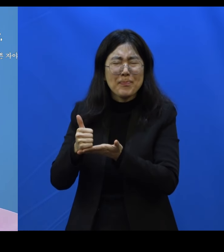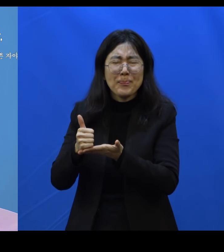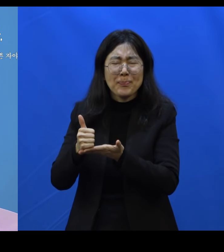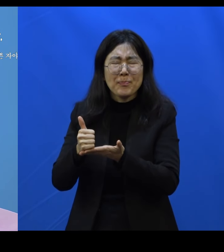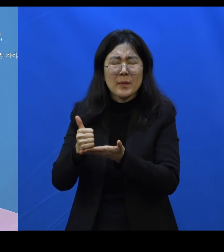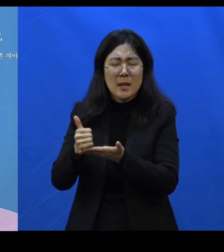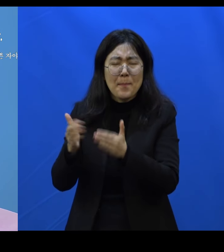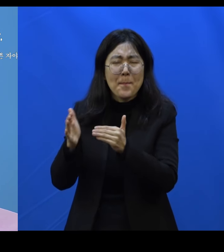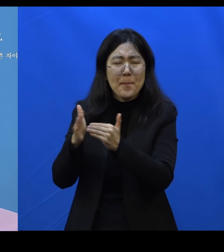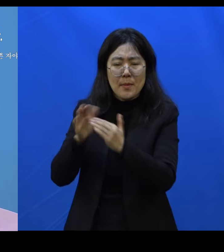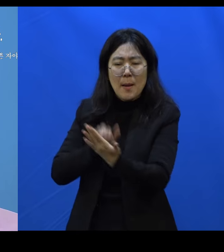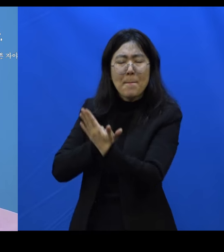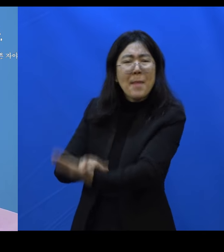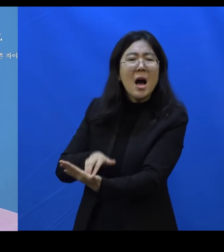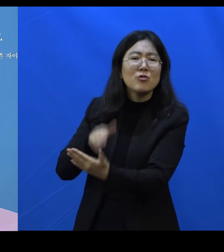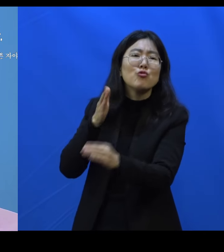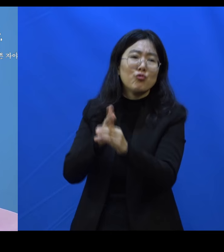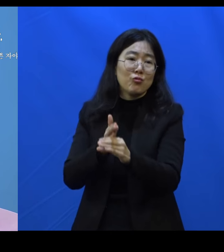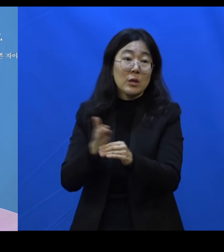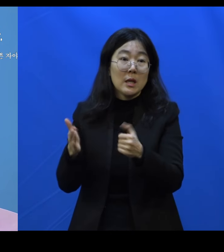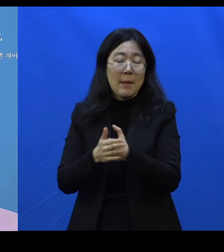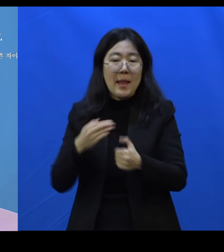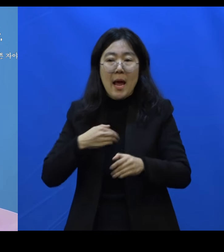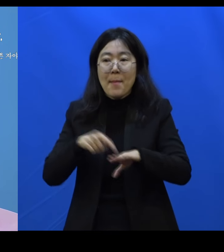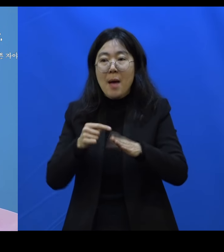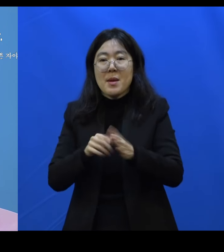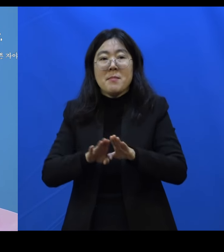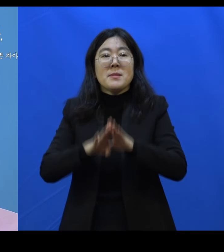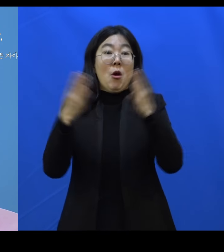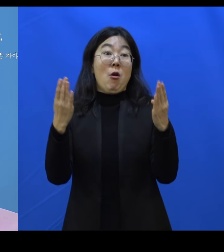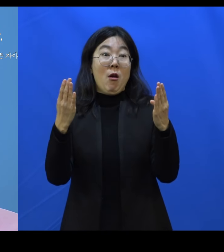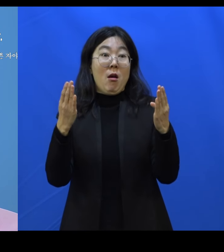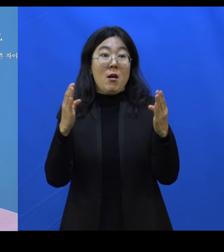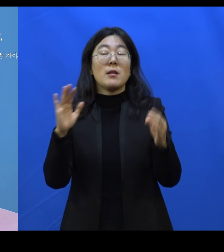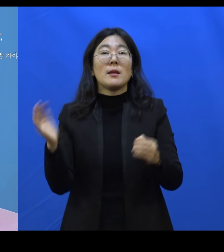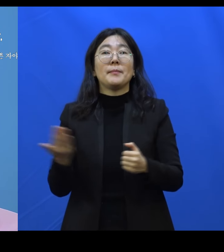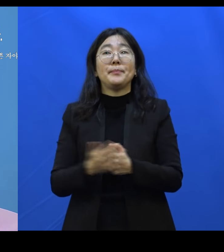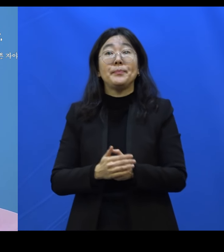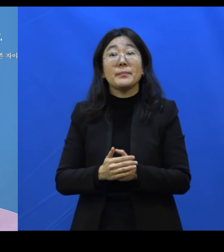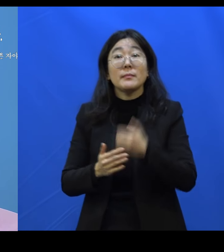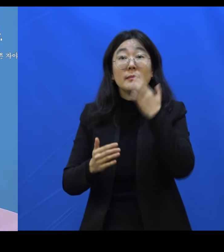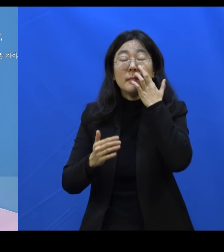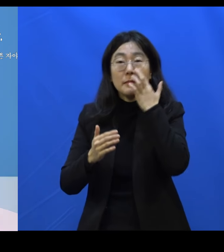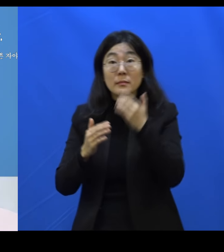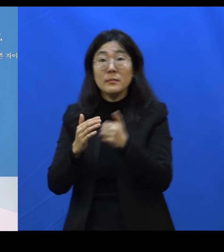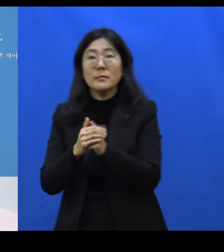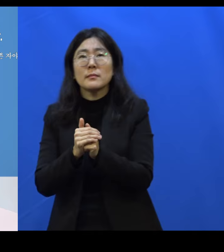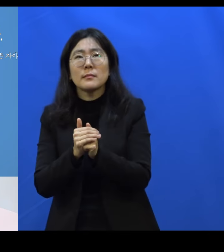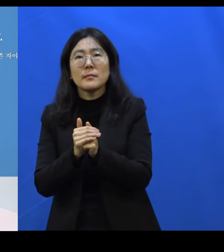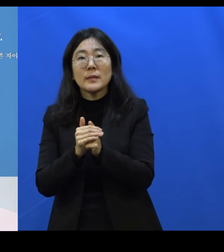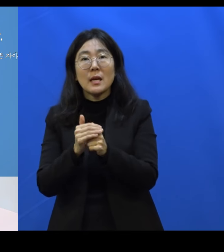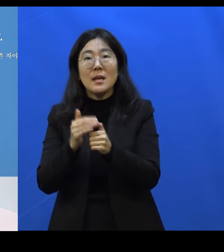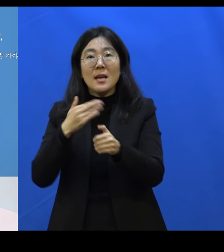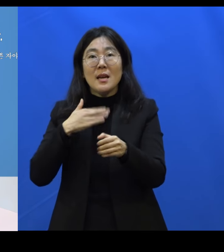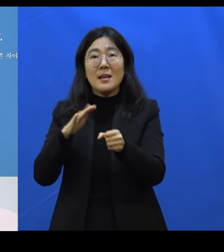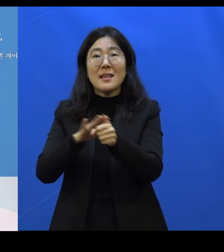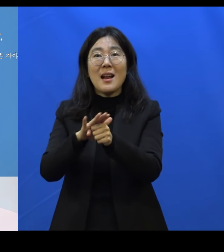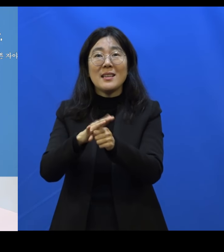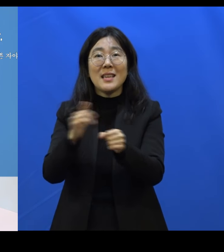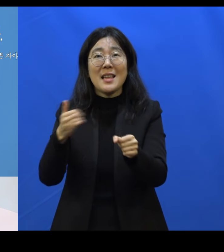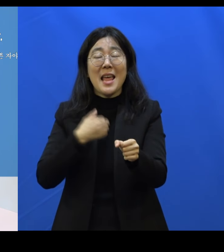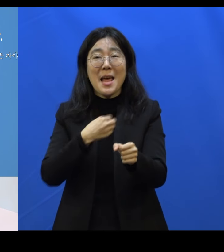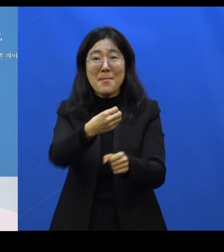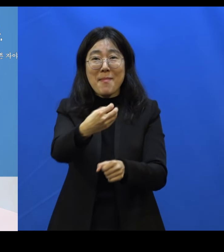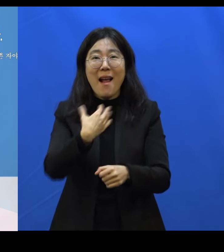사랑하는 이는 그녀에게 동력을 요청하는 장면이 나옵니다. 10절에 보니까 나의 사랑하는 자가 내게 말하여 이르기를